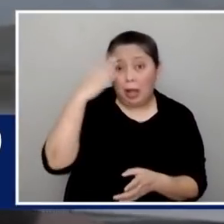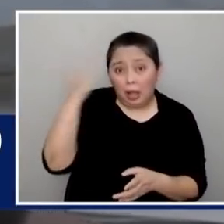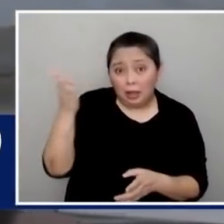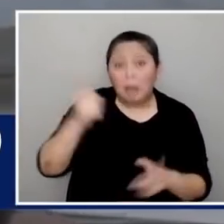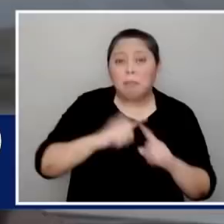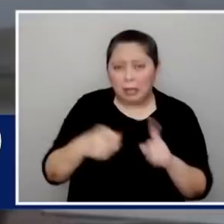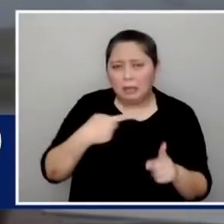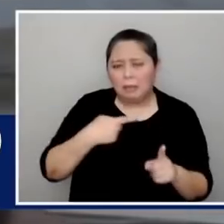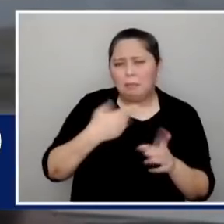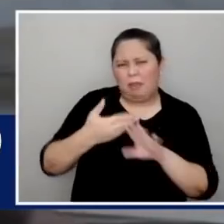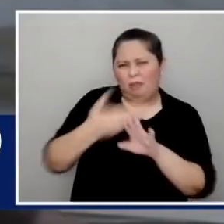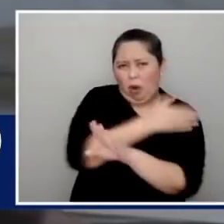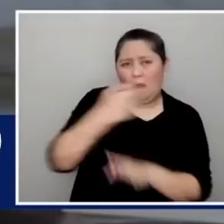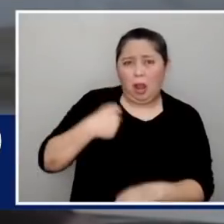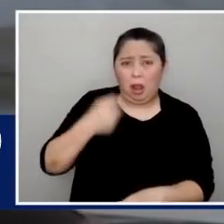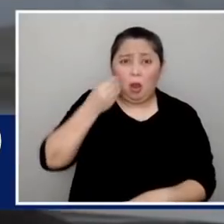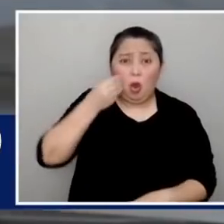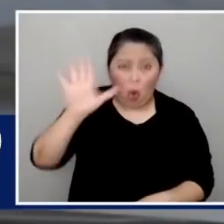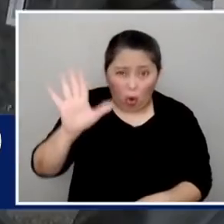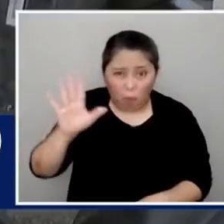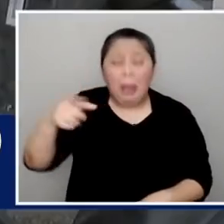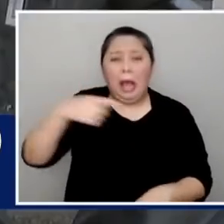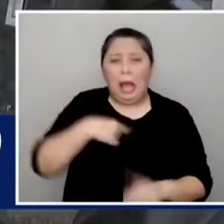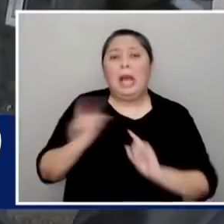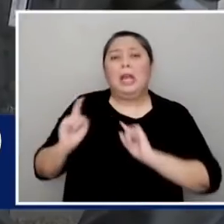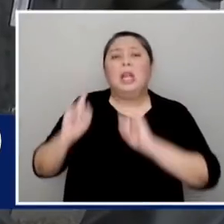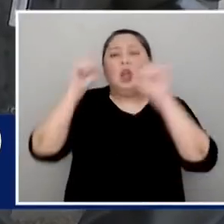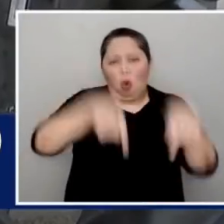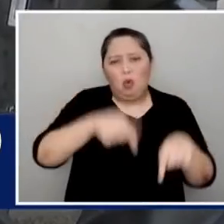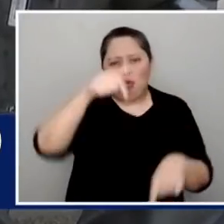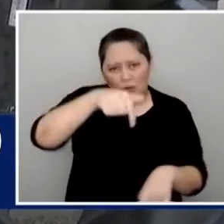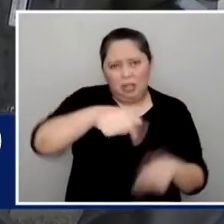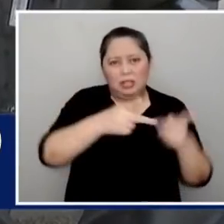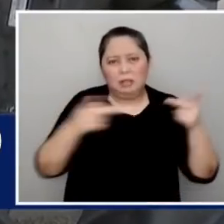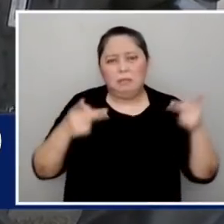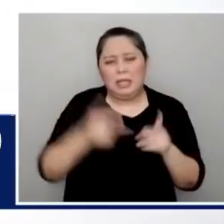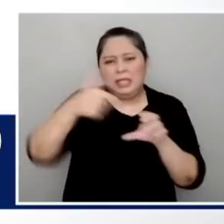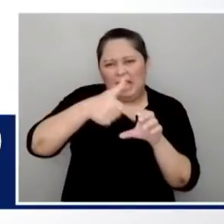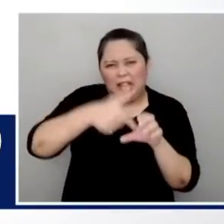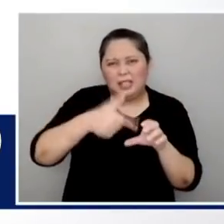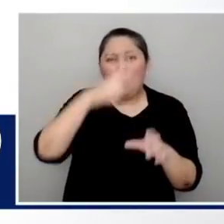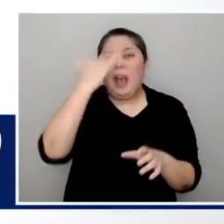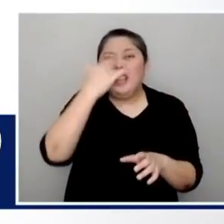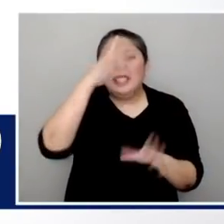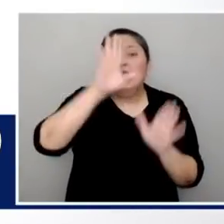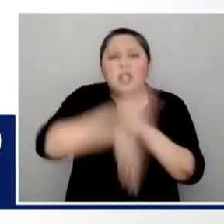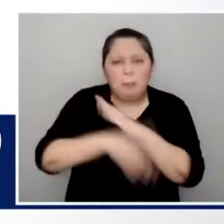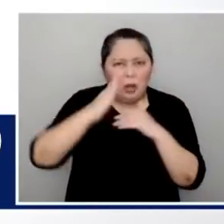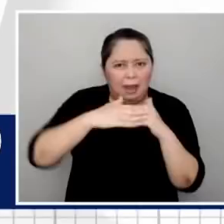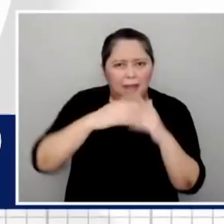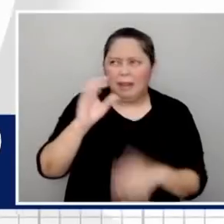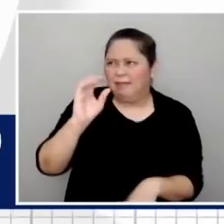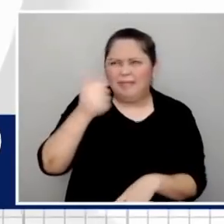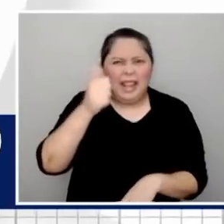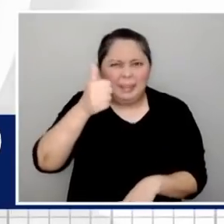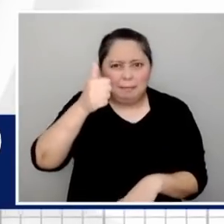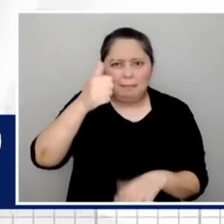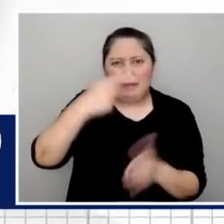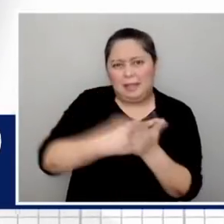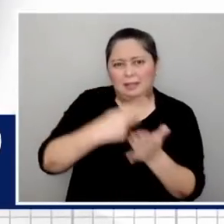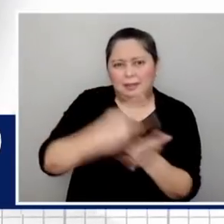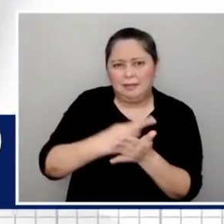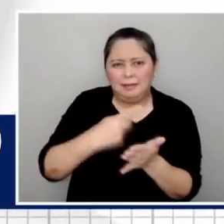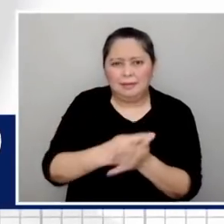difference siya? Mga 10 piso po. Ang pinakamahal na gasolina na 95-octane naman ay nasa